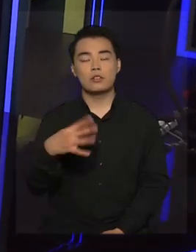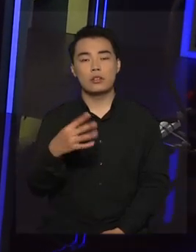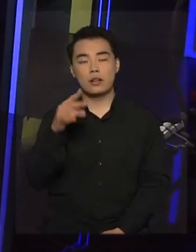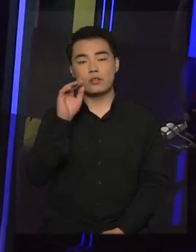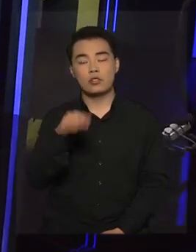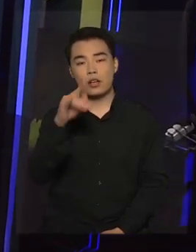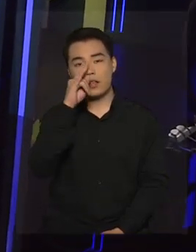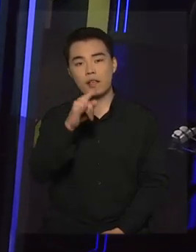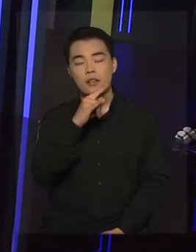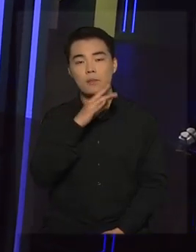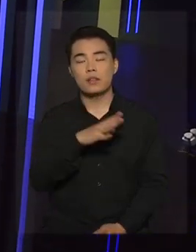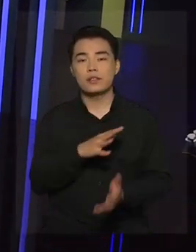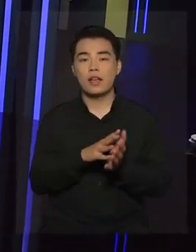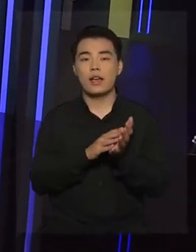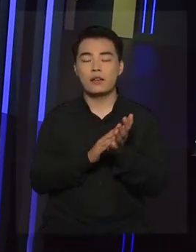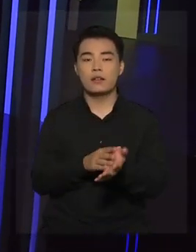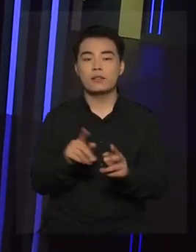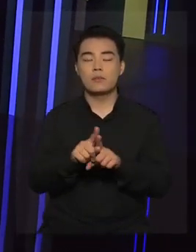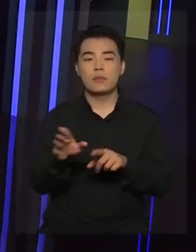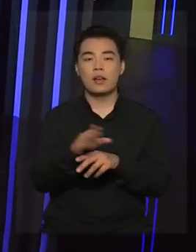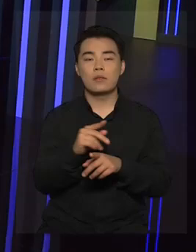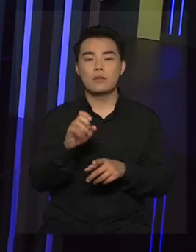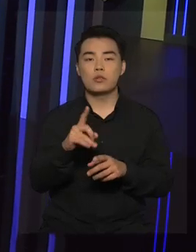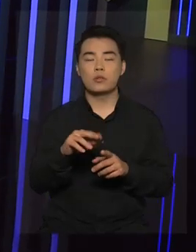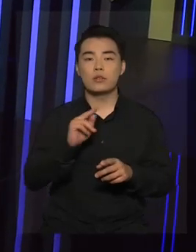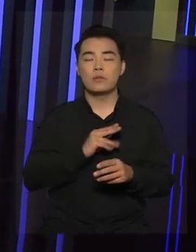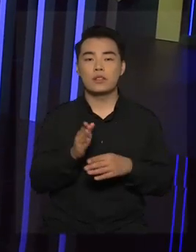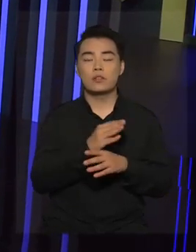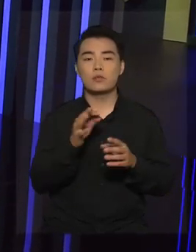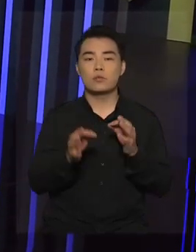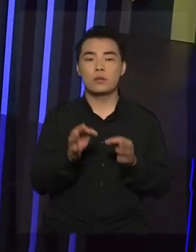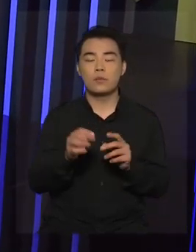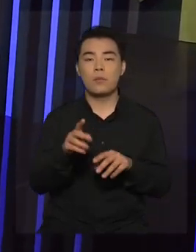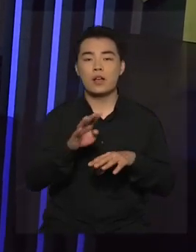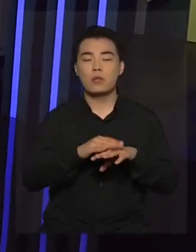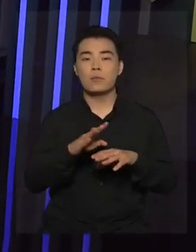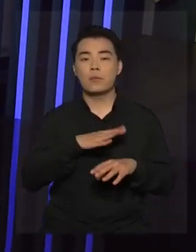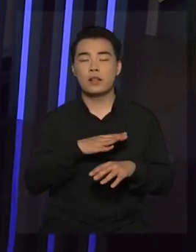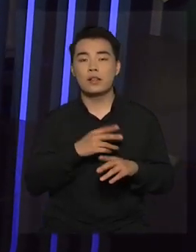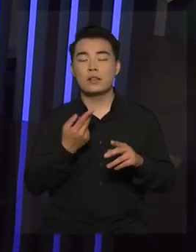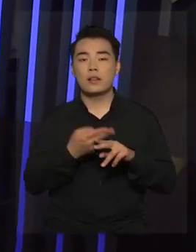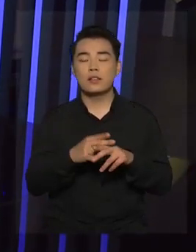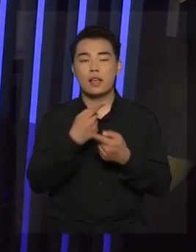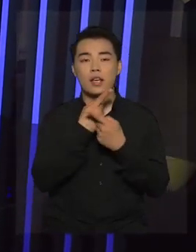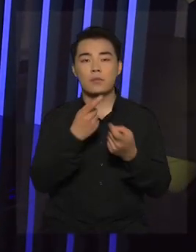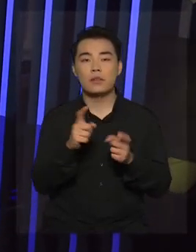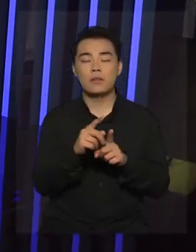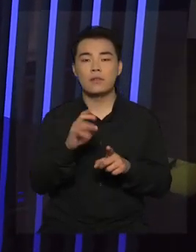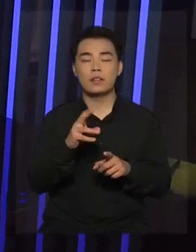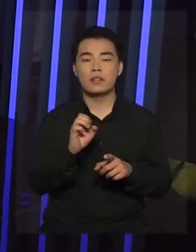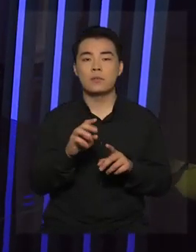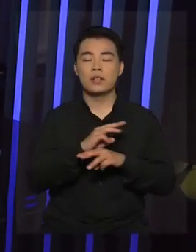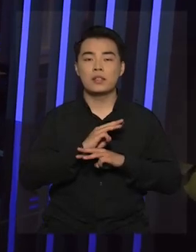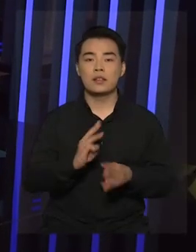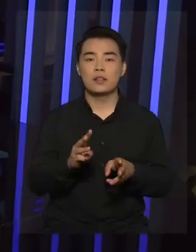Тридцать 4000 казахстанцев подали заявки на применение процедуры внесудебного банкротства. Об этом сегодня сообщил вице-министр